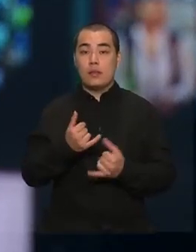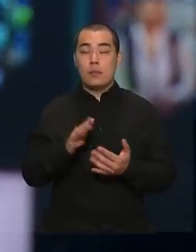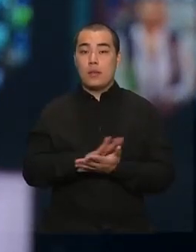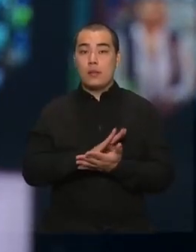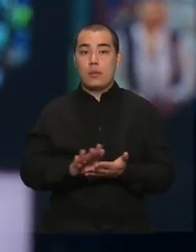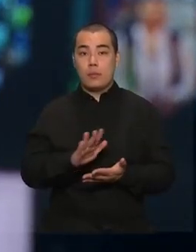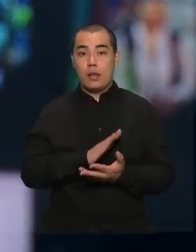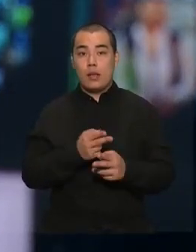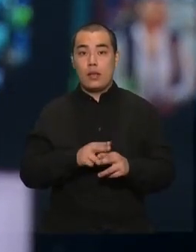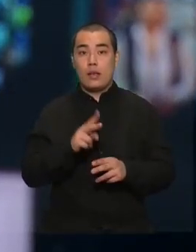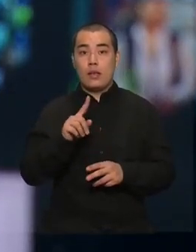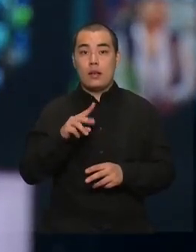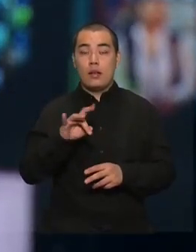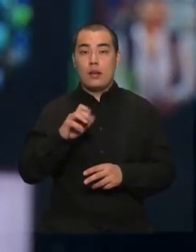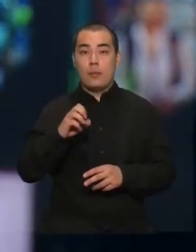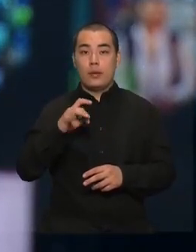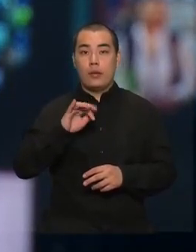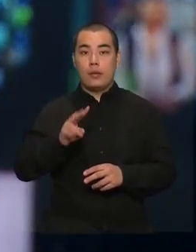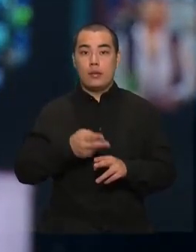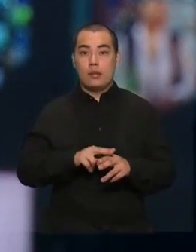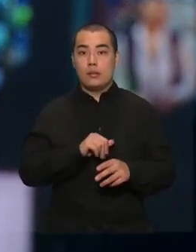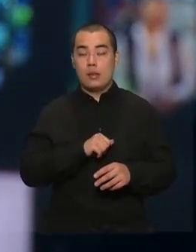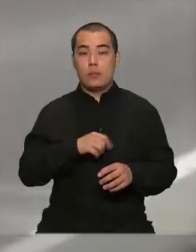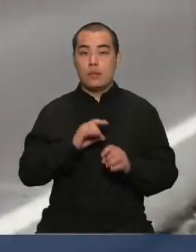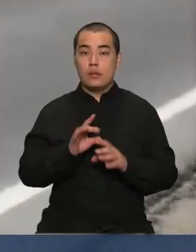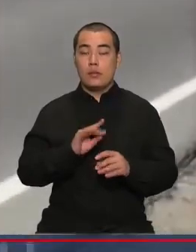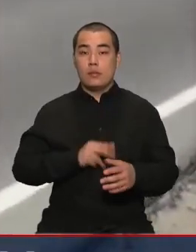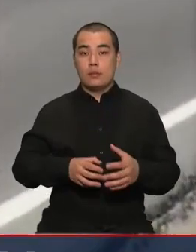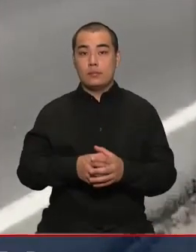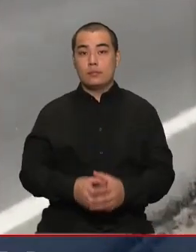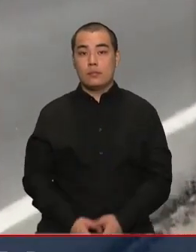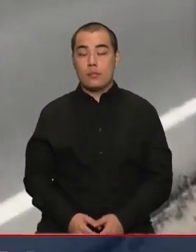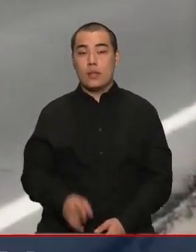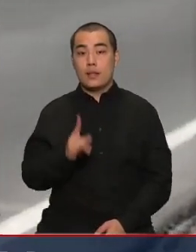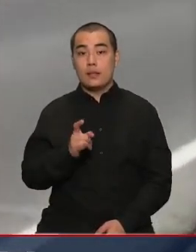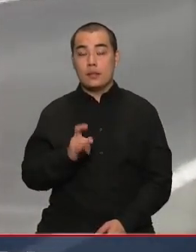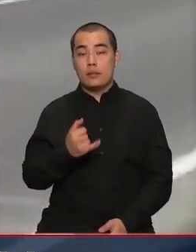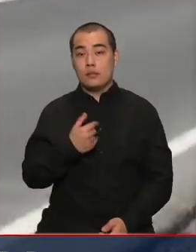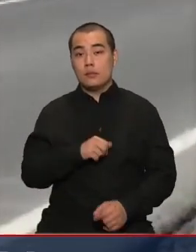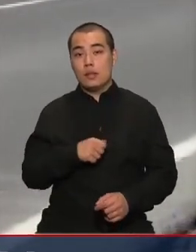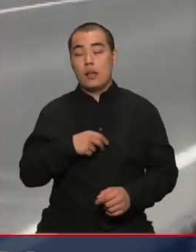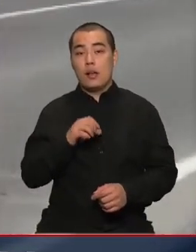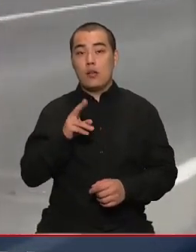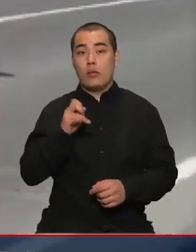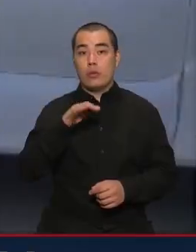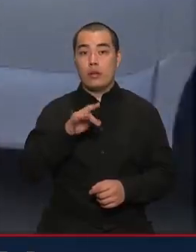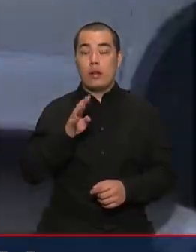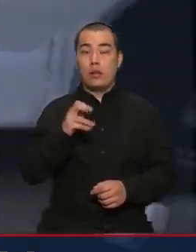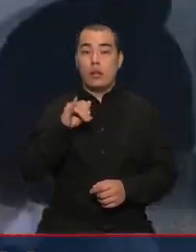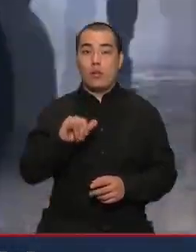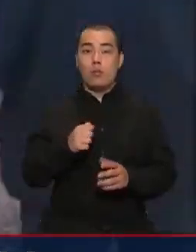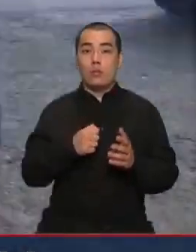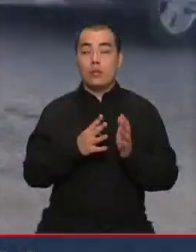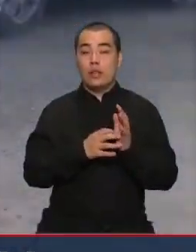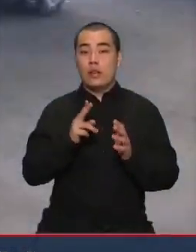тартқан. Рамазандағы рақымды іс туралы тілшіміз тарқатып айтады. Такси жүргізушілері Құлсарыдан Ақтауға дейін 900 шақырымды артқа тастап